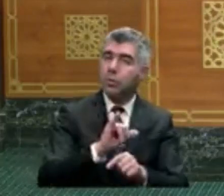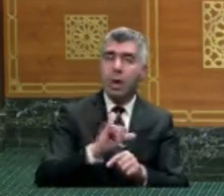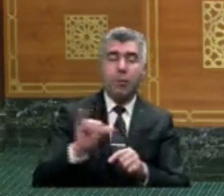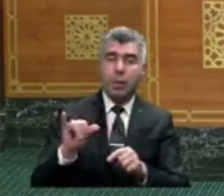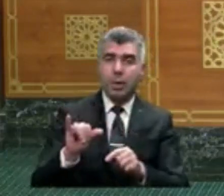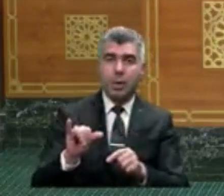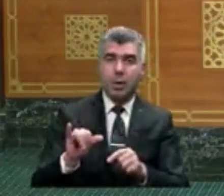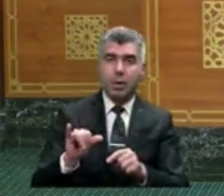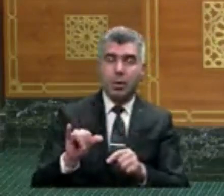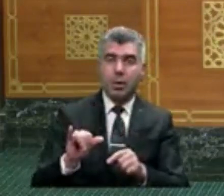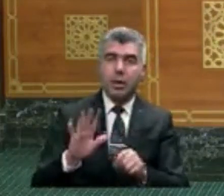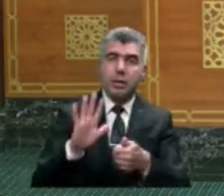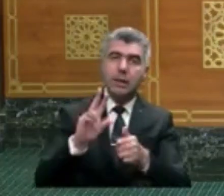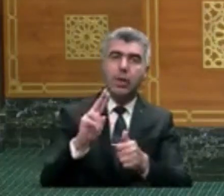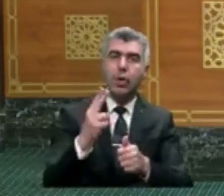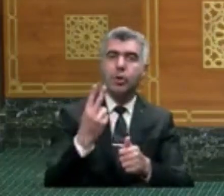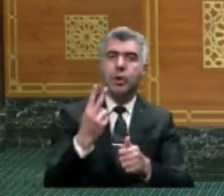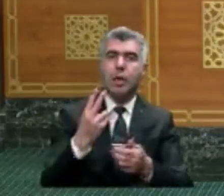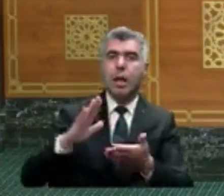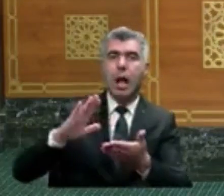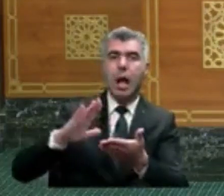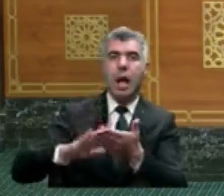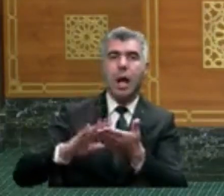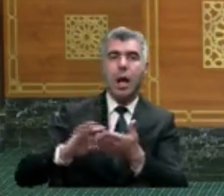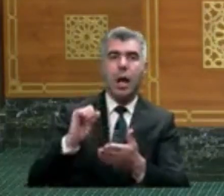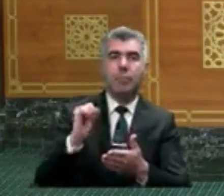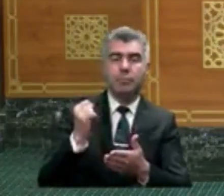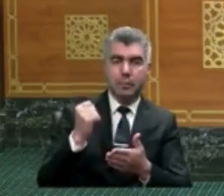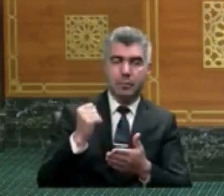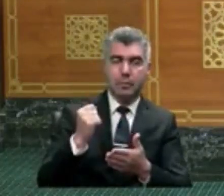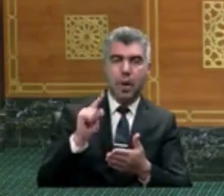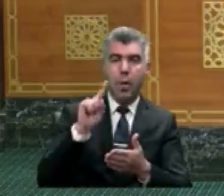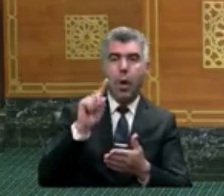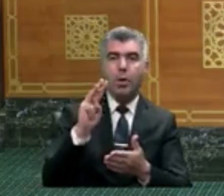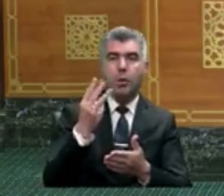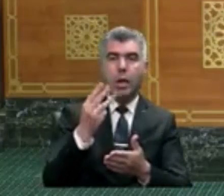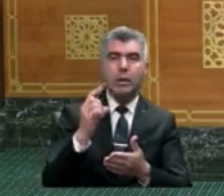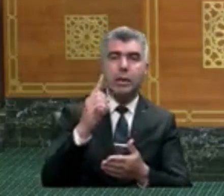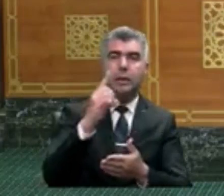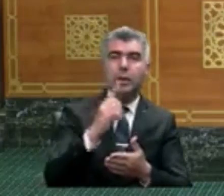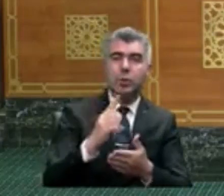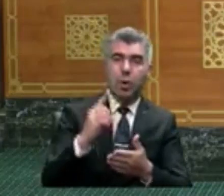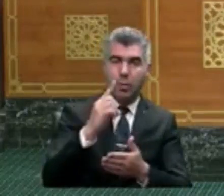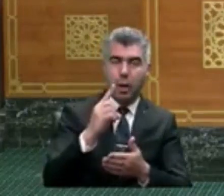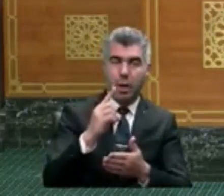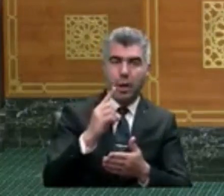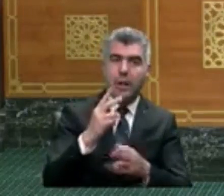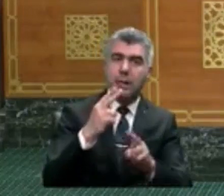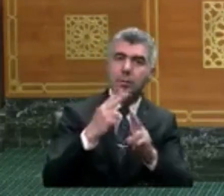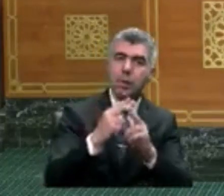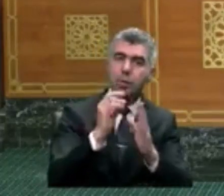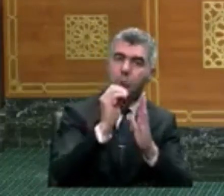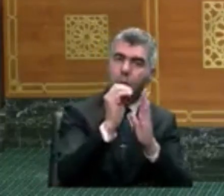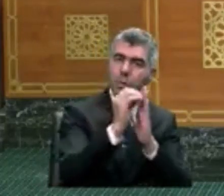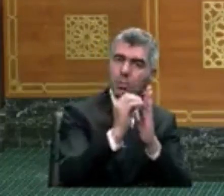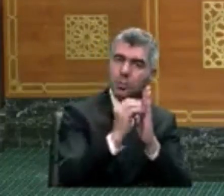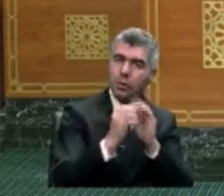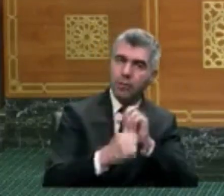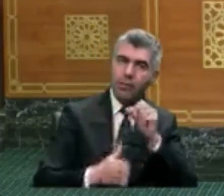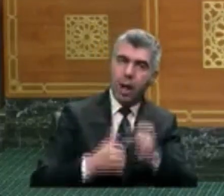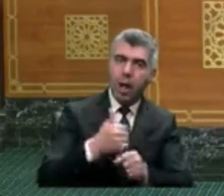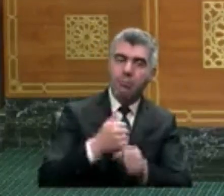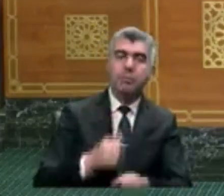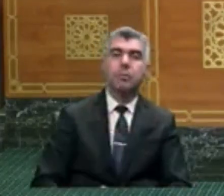ليه 26 سنه على الاكثر الى غايه 31 دجمبر من سنه التسجيل